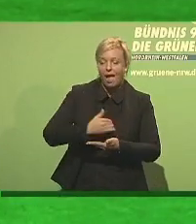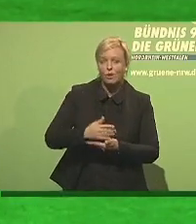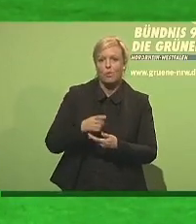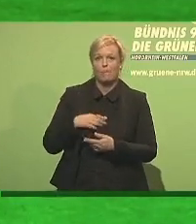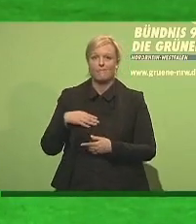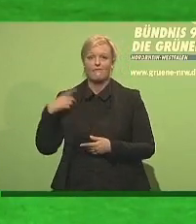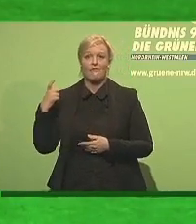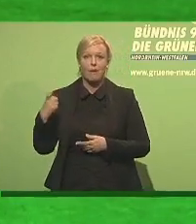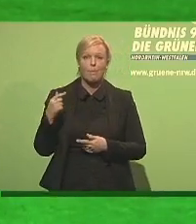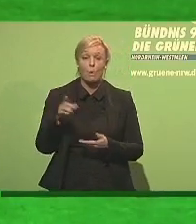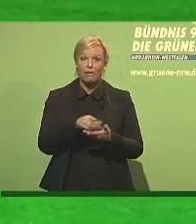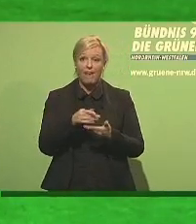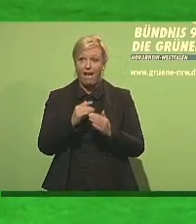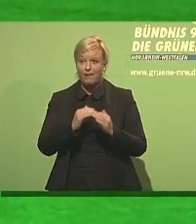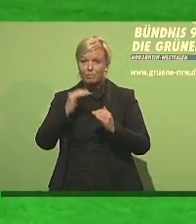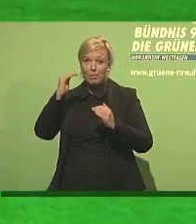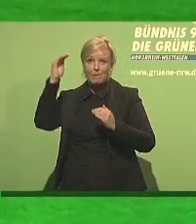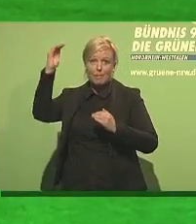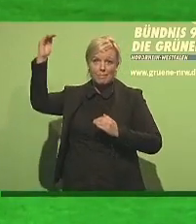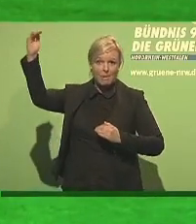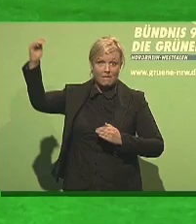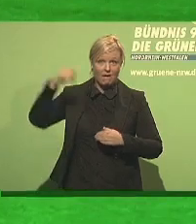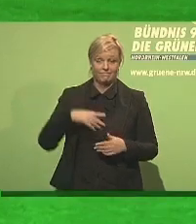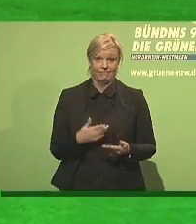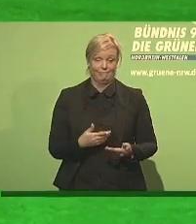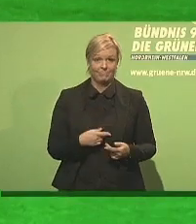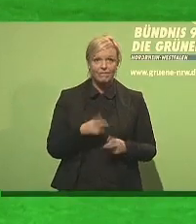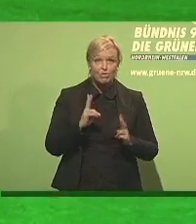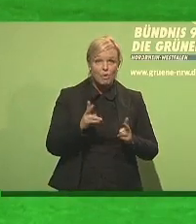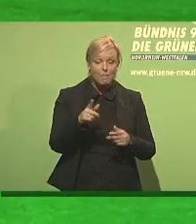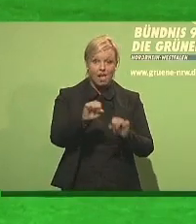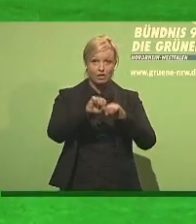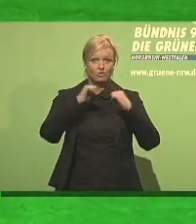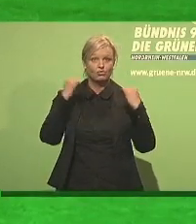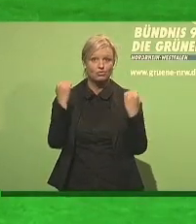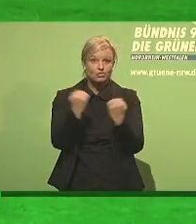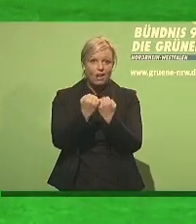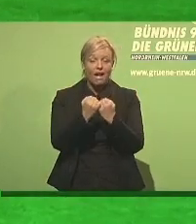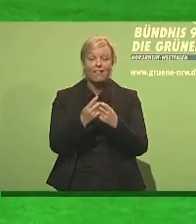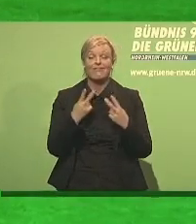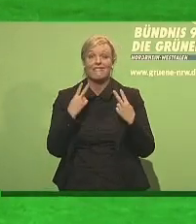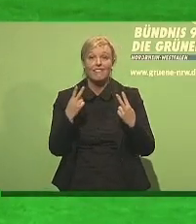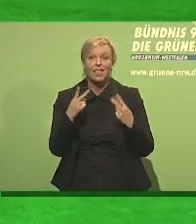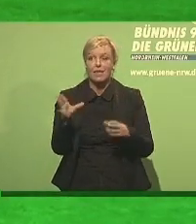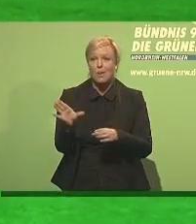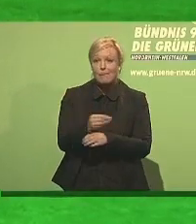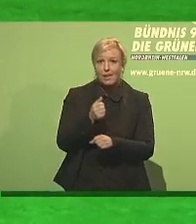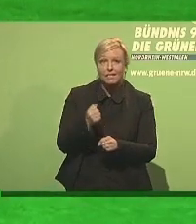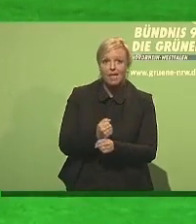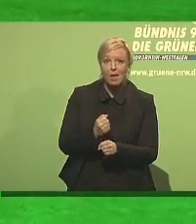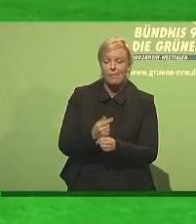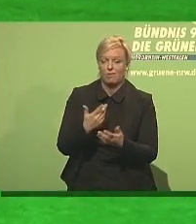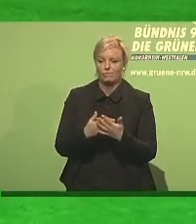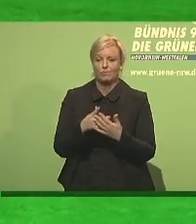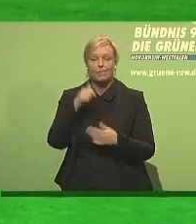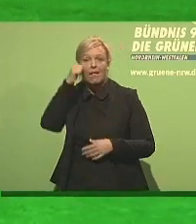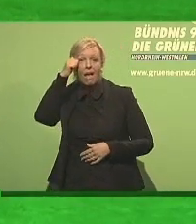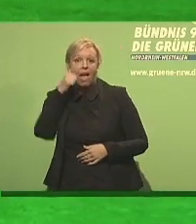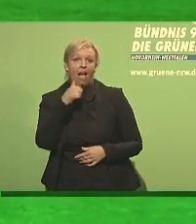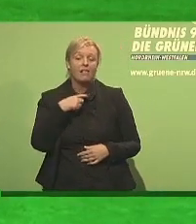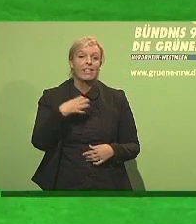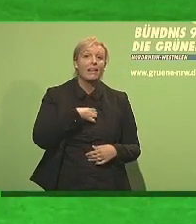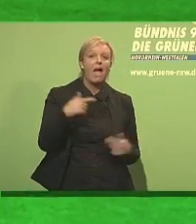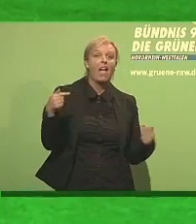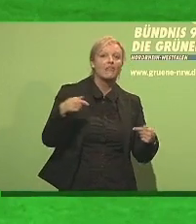steigen. Und dass es schon fast normal geworden ist, wenn der Staat seine wichtigsten Mitarbeiterinnen, nämlich die Alten- und Krankenpflegerinnen, die Erzieherinnen